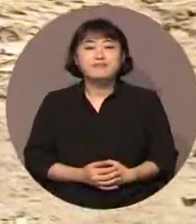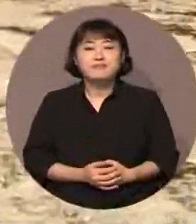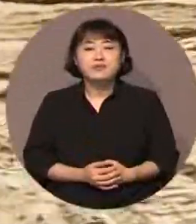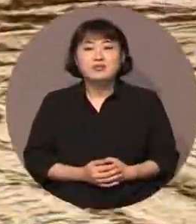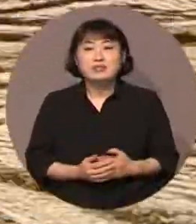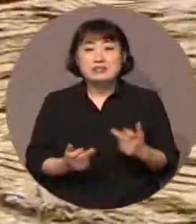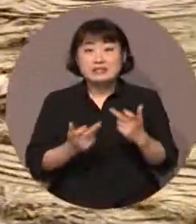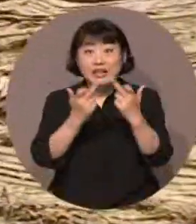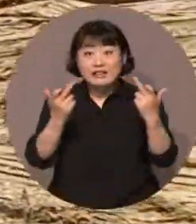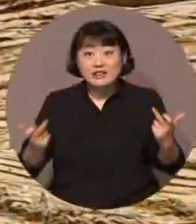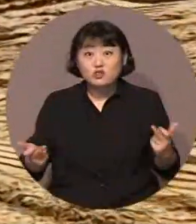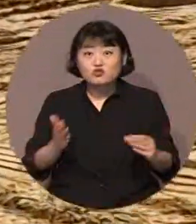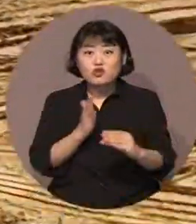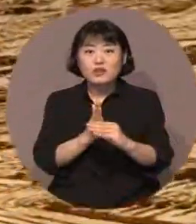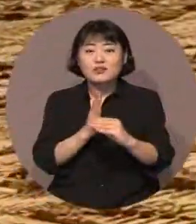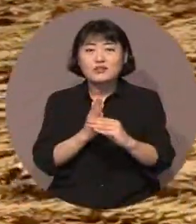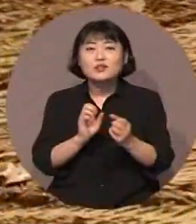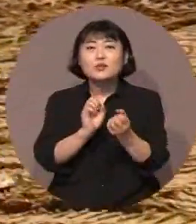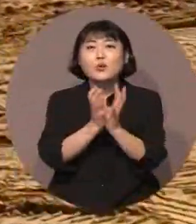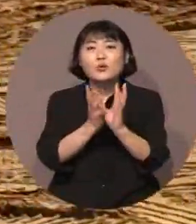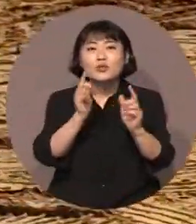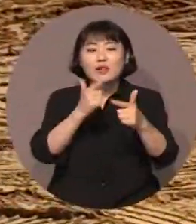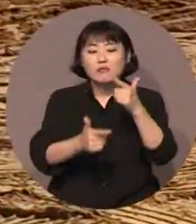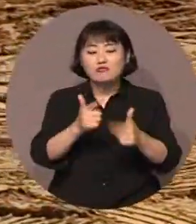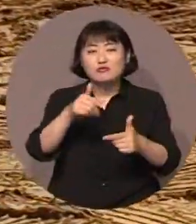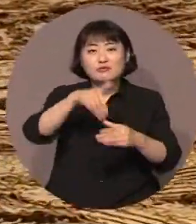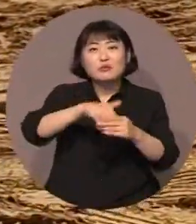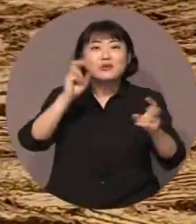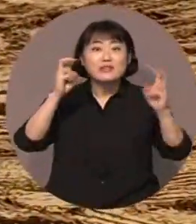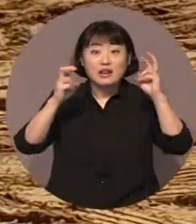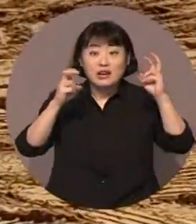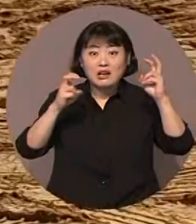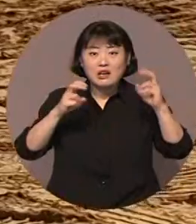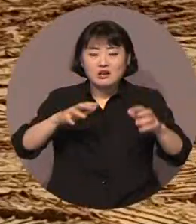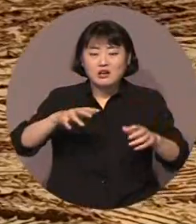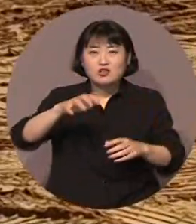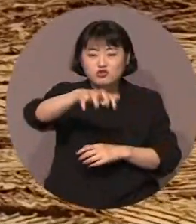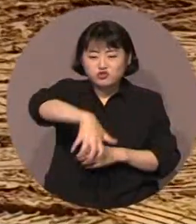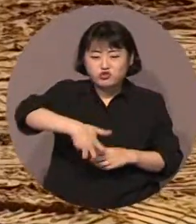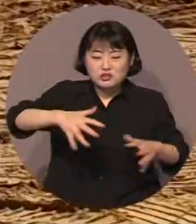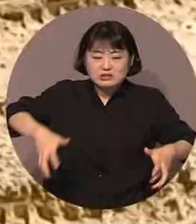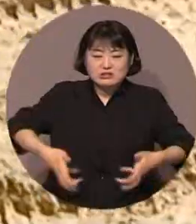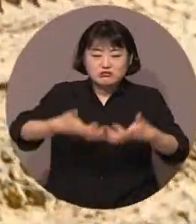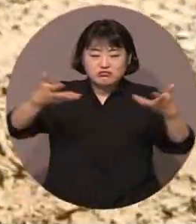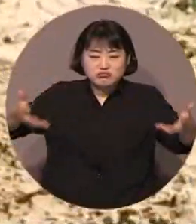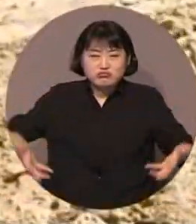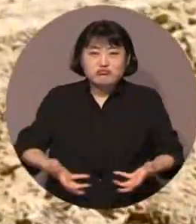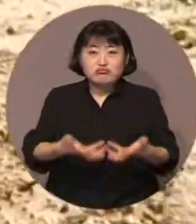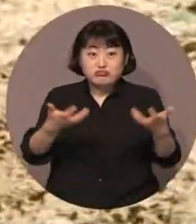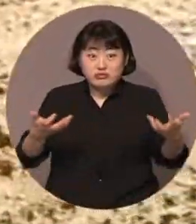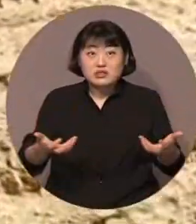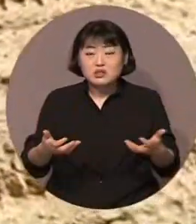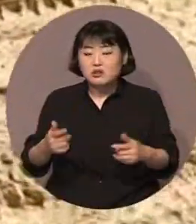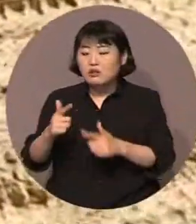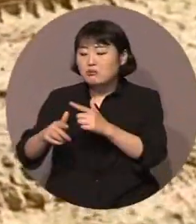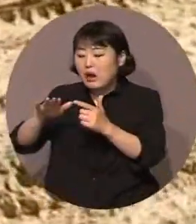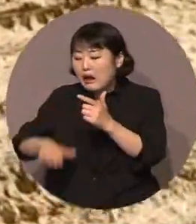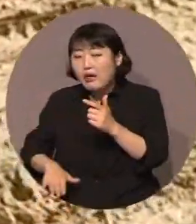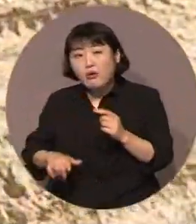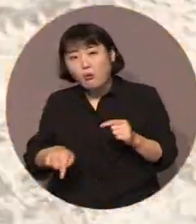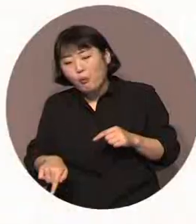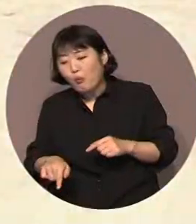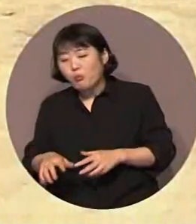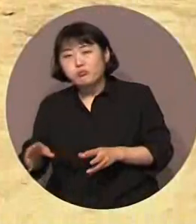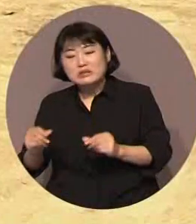산 중턱에 자리한 조경업체. 굴삭기가 흙을 뒤집어 섞습니다. 나무 아래에서도 비슷한 작업을